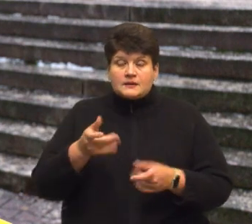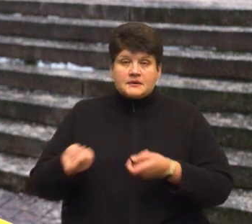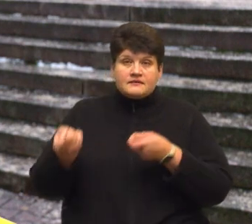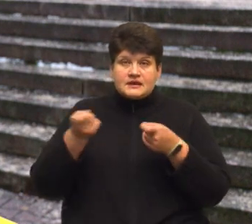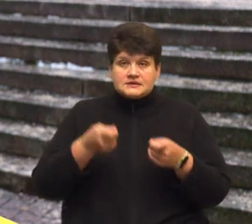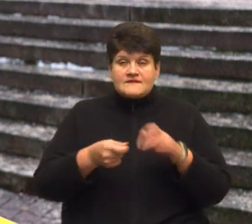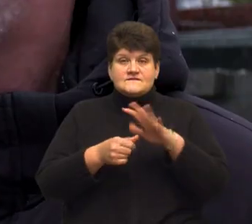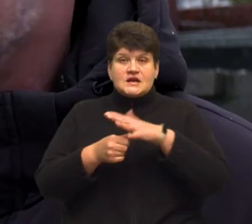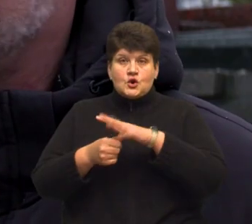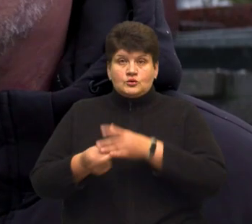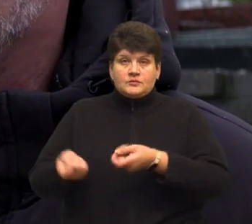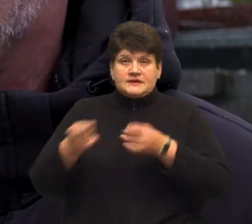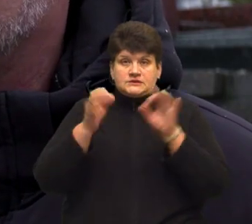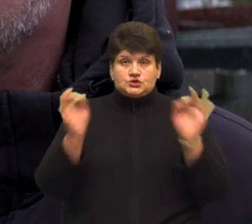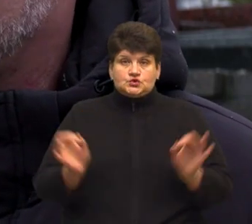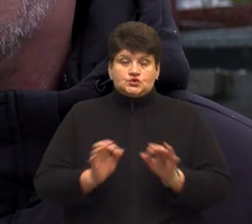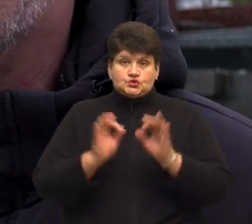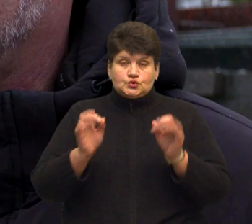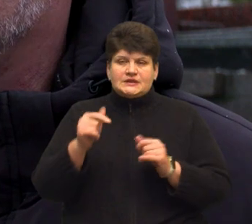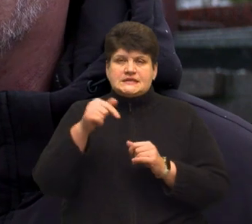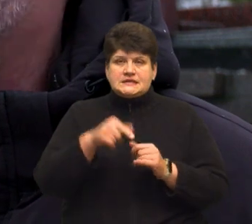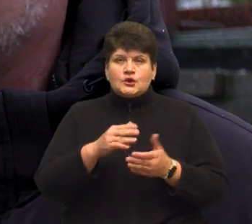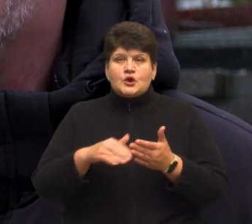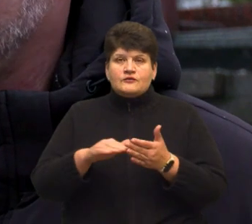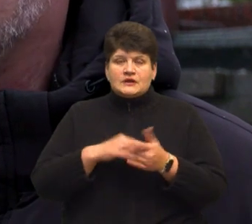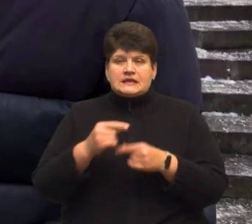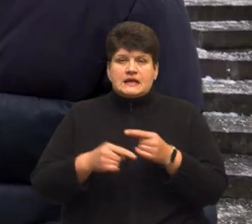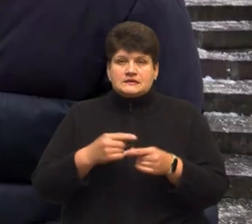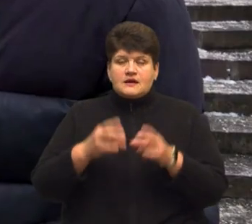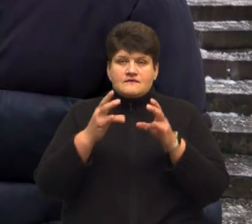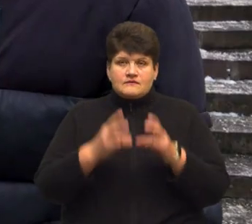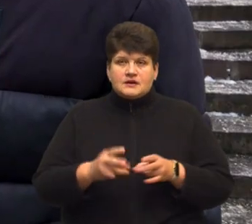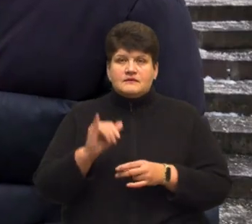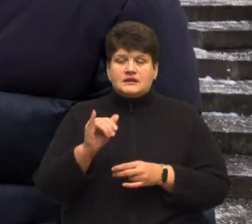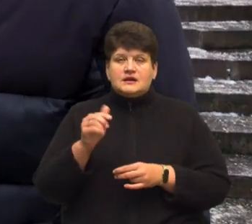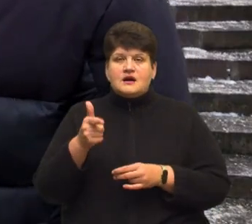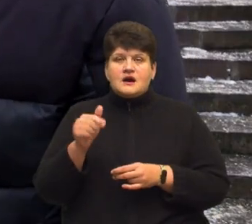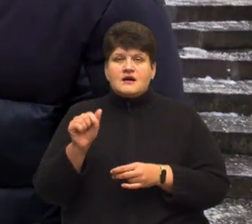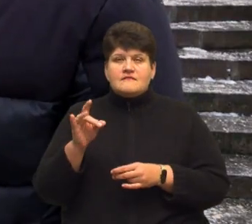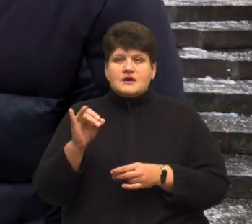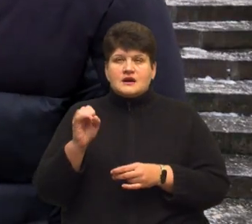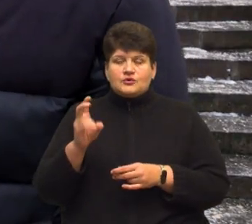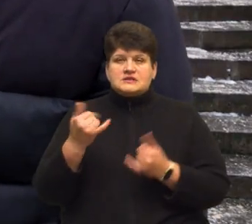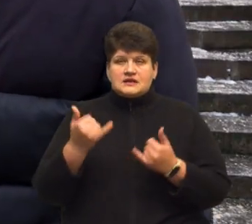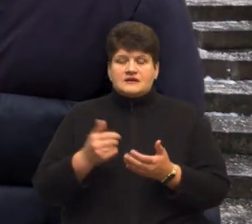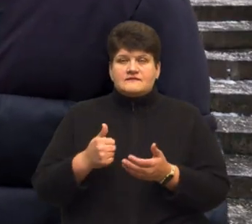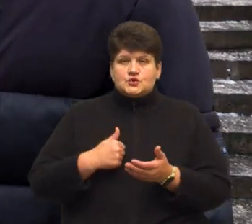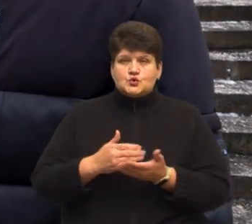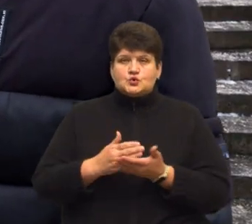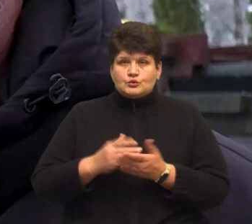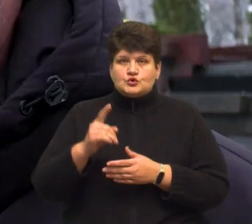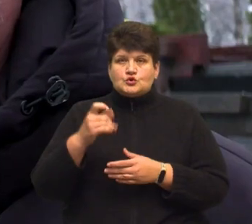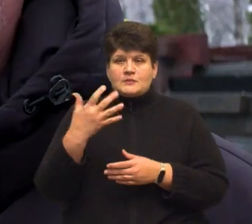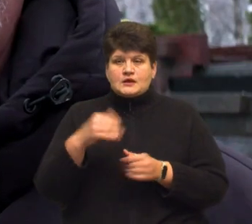доставити нічого один із тих хто ліквідовував наслідки аварії Іван Гаврилюк зараз чоловік військовослужбовець 105ї окремої